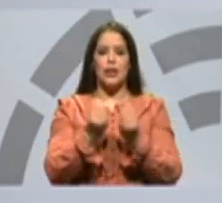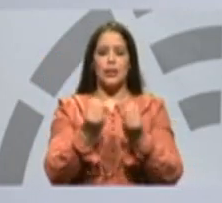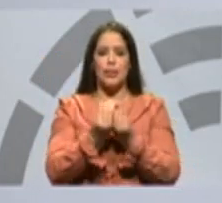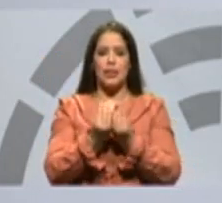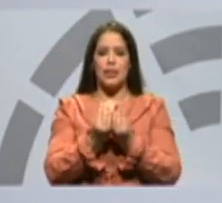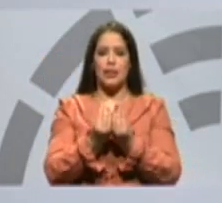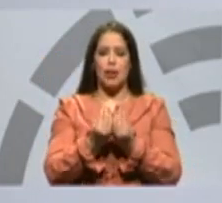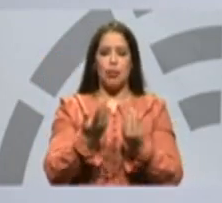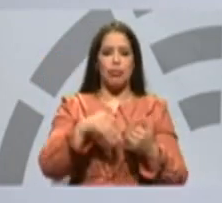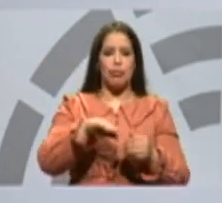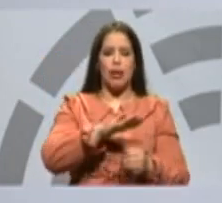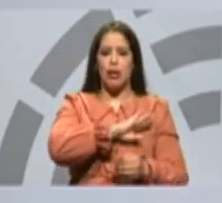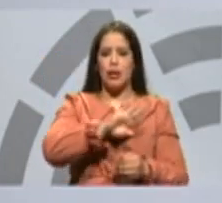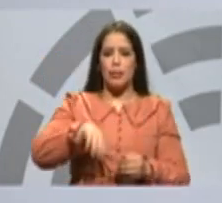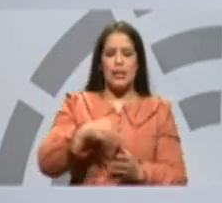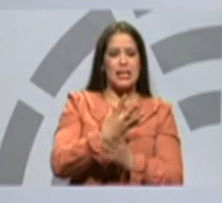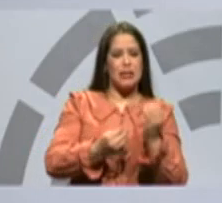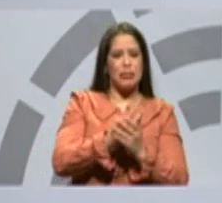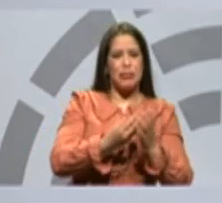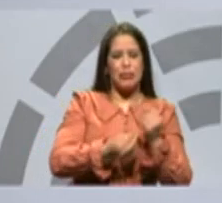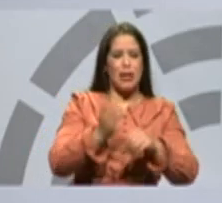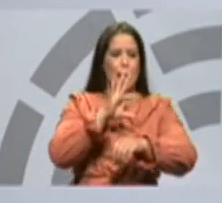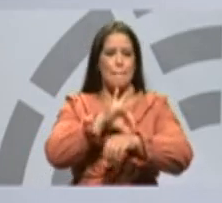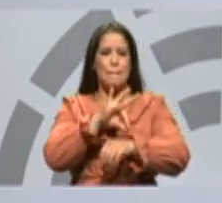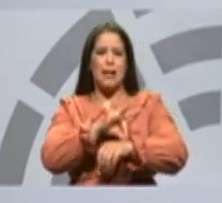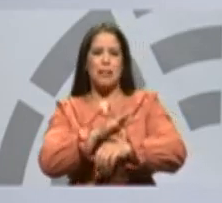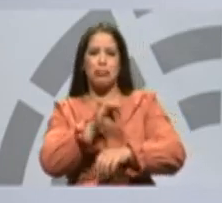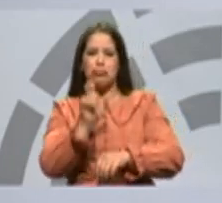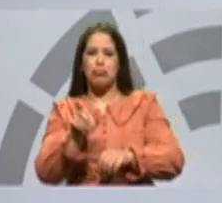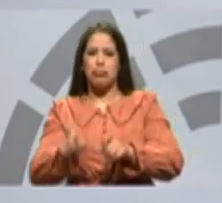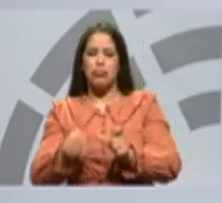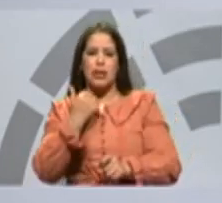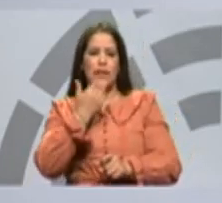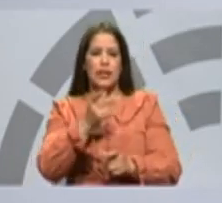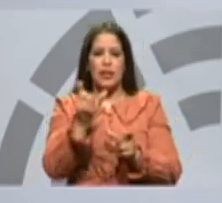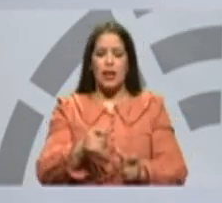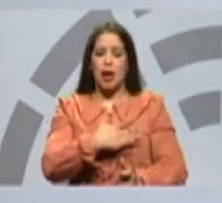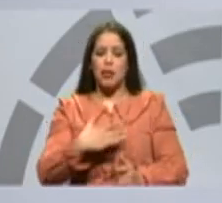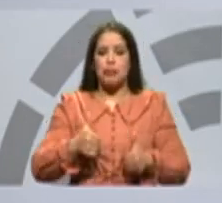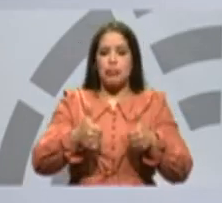الافيت والحروفيت والامارات ويشفي الناس الكل ان شاء الله